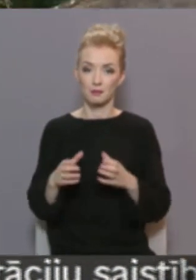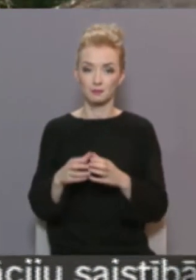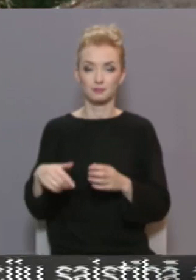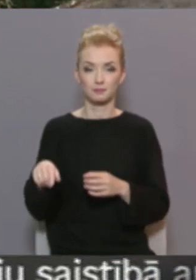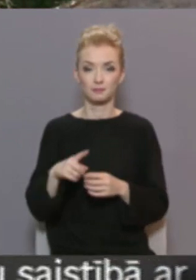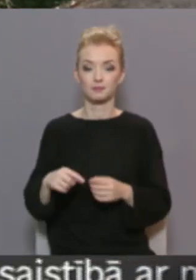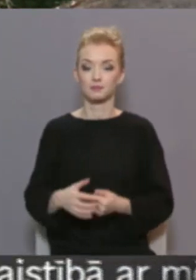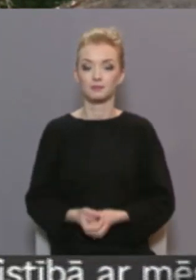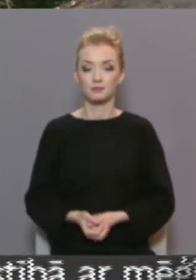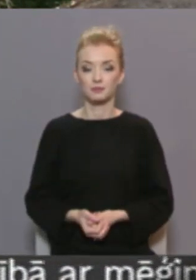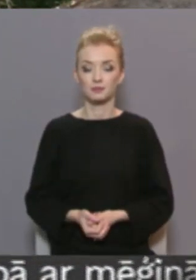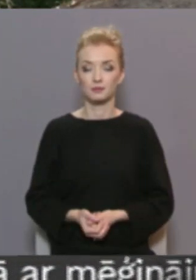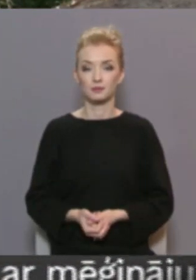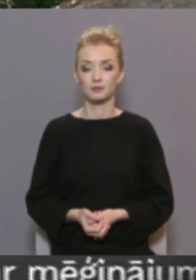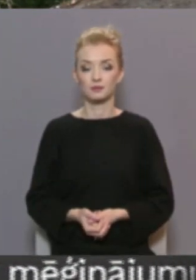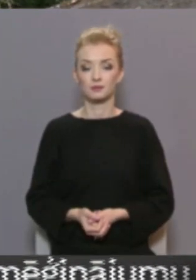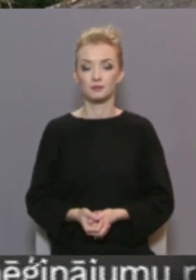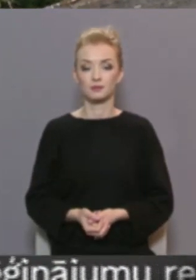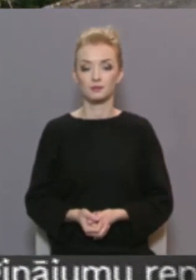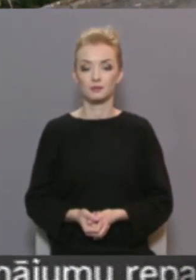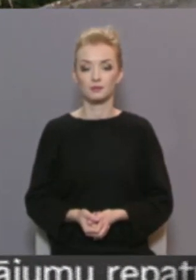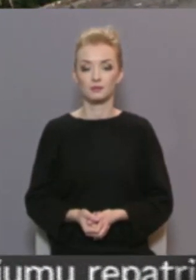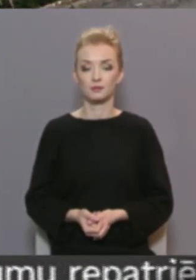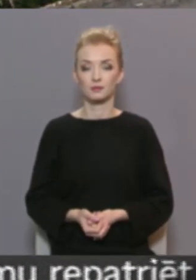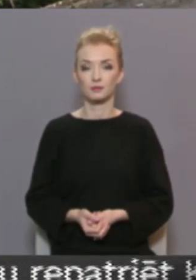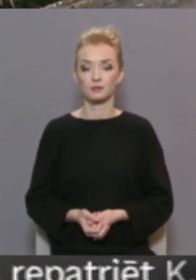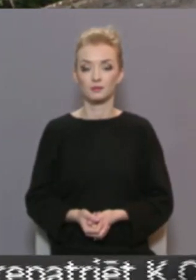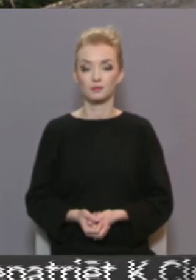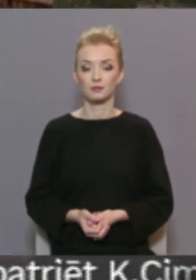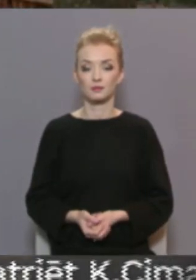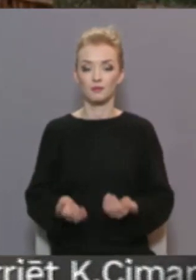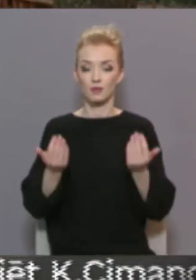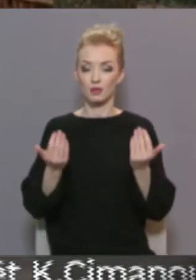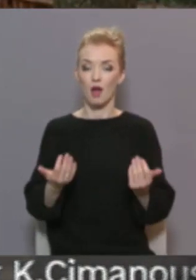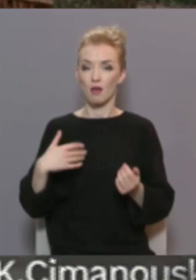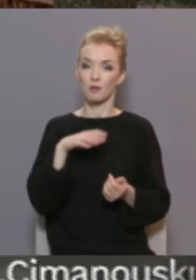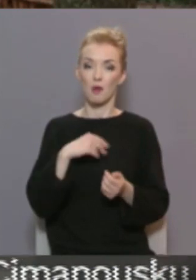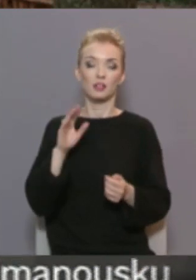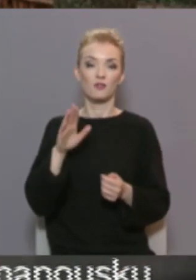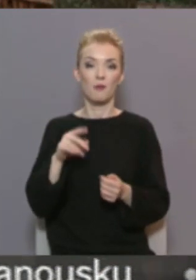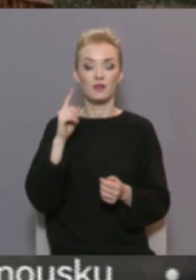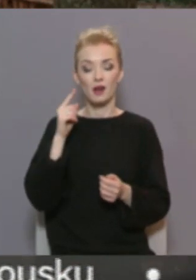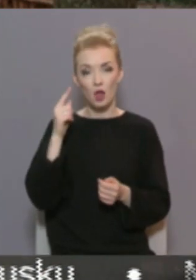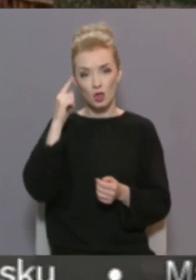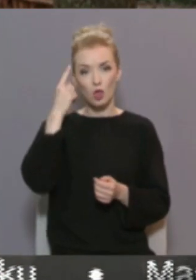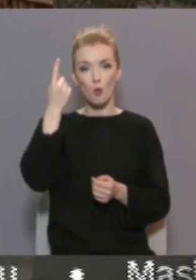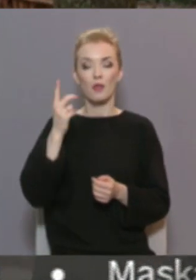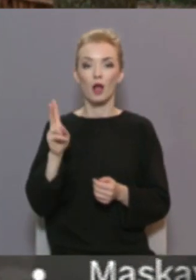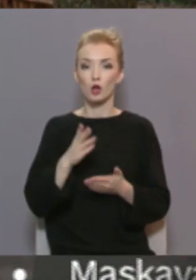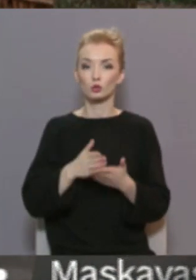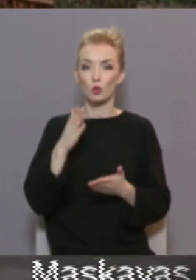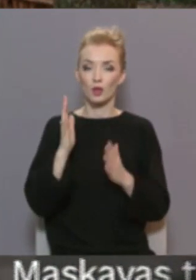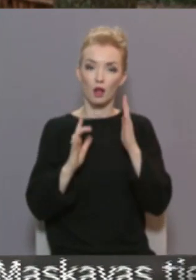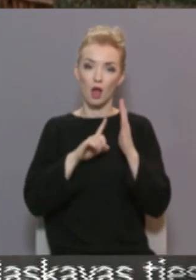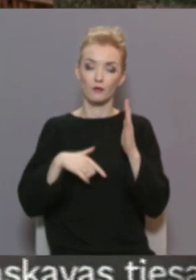karavīri, nebaidās no paša velna. Tagad mēs vien varam mēģināt iztēloties, kas noticis Latvijas